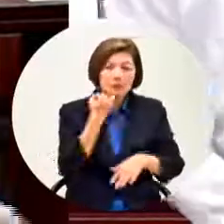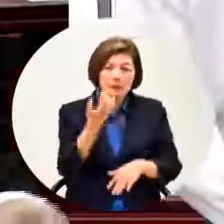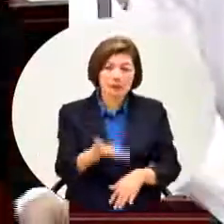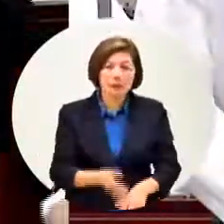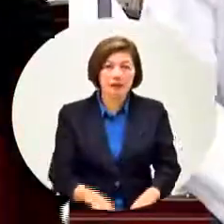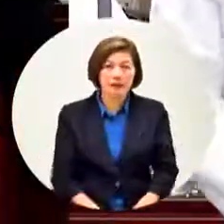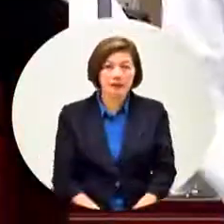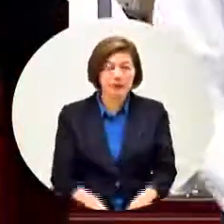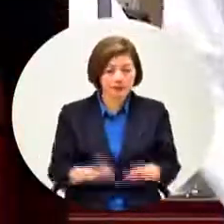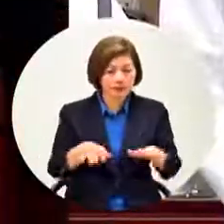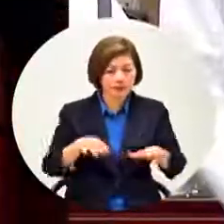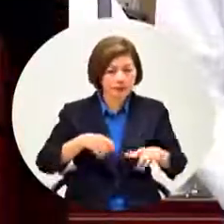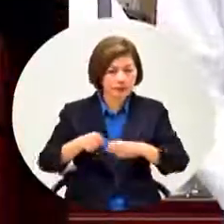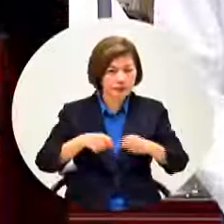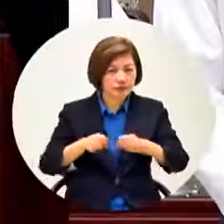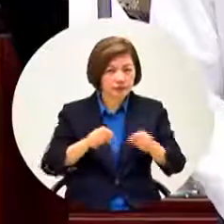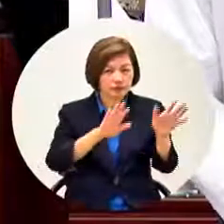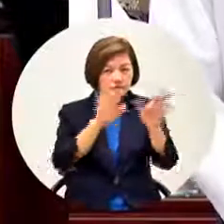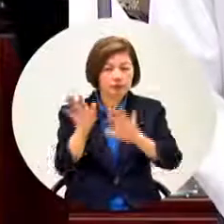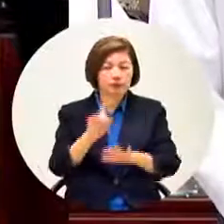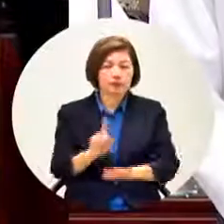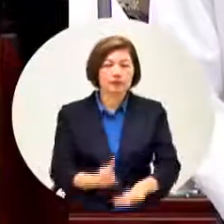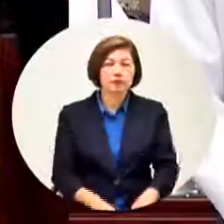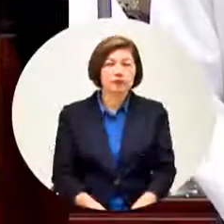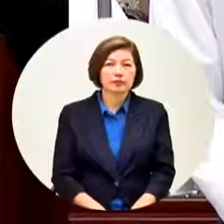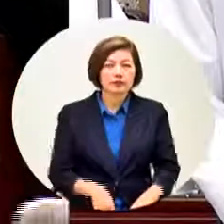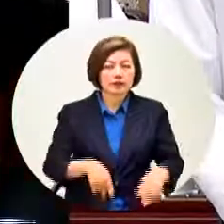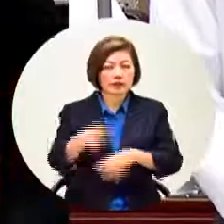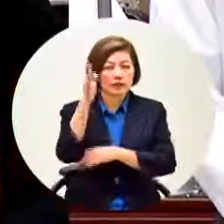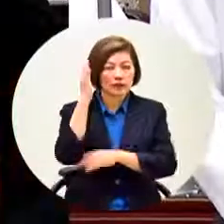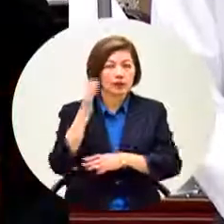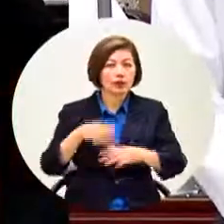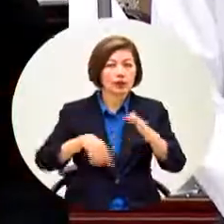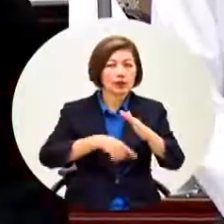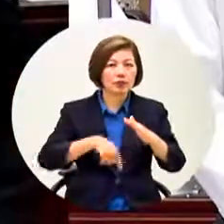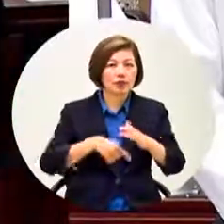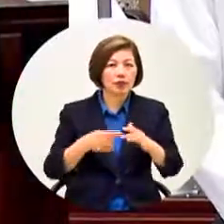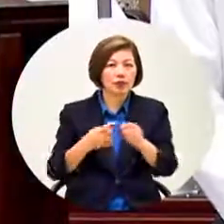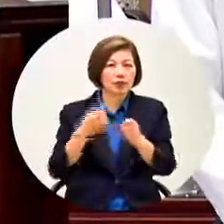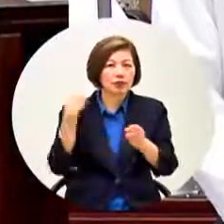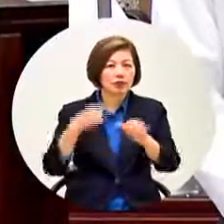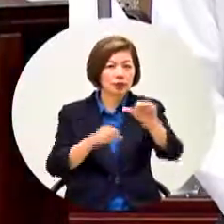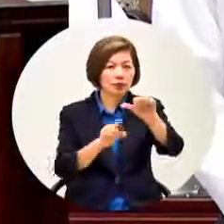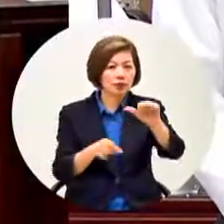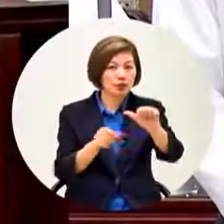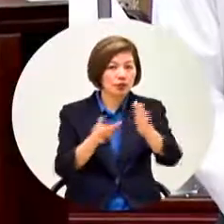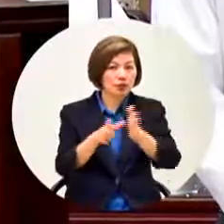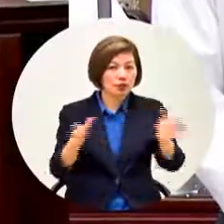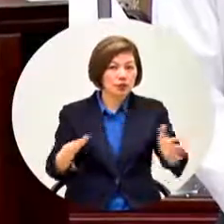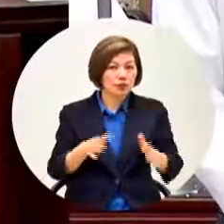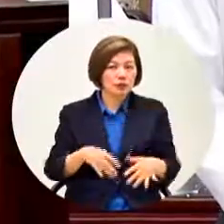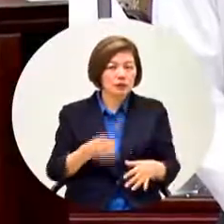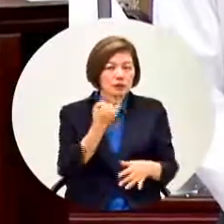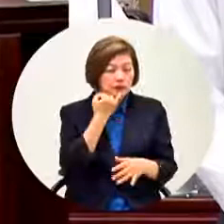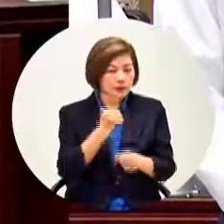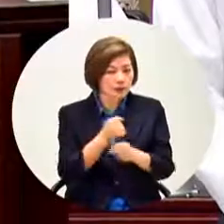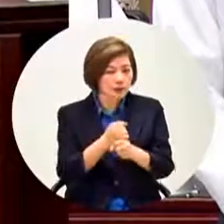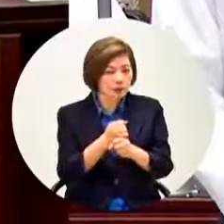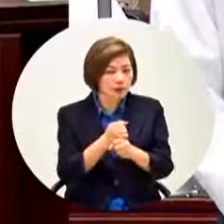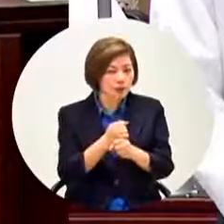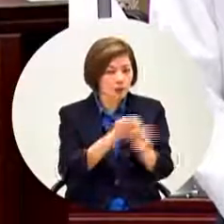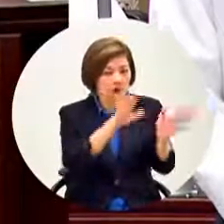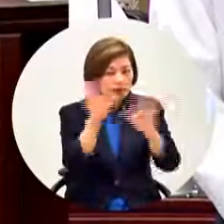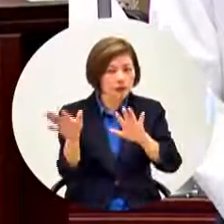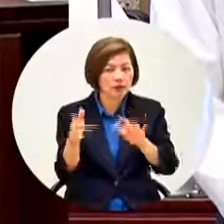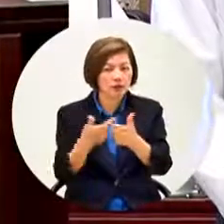讲目前的规划进度吼。那行政院伫去年5月的时阵，伊协定咱的迄个可行性，啊，咱伫今年